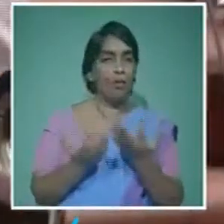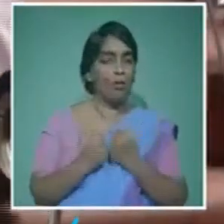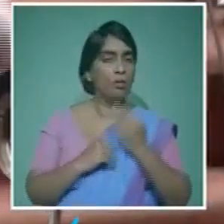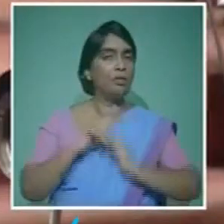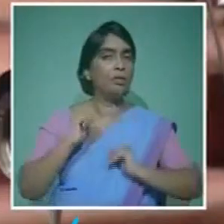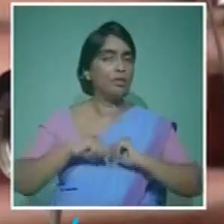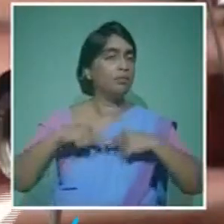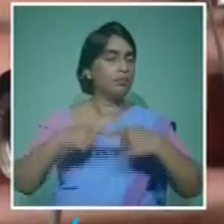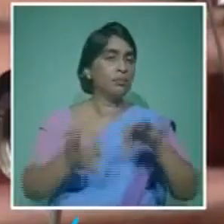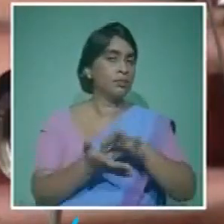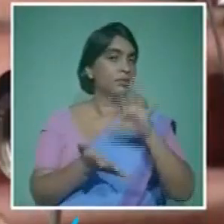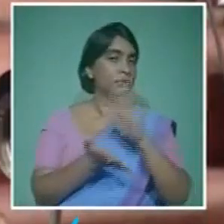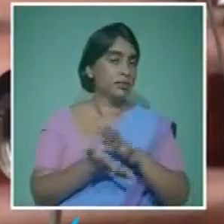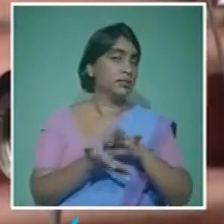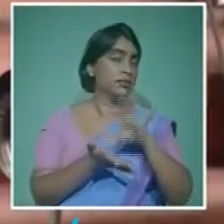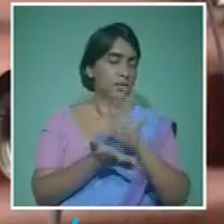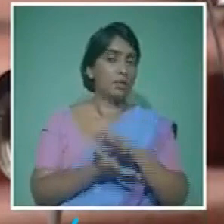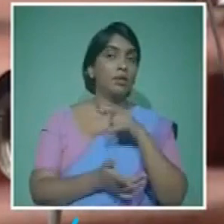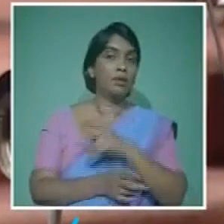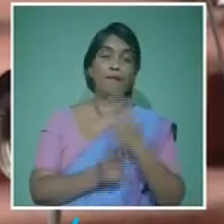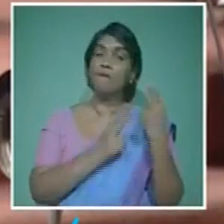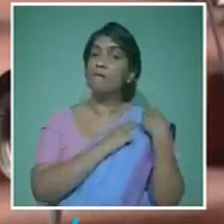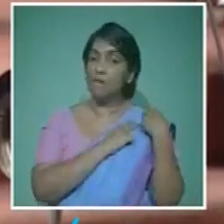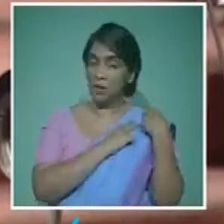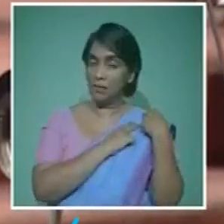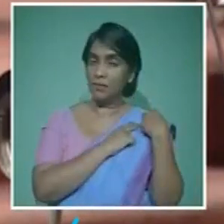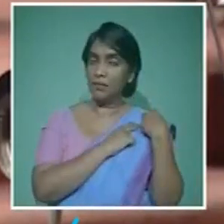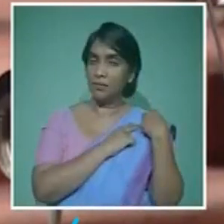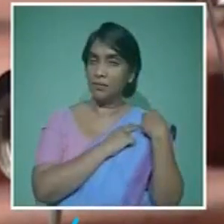தீர்த்து வைக்க வேண்டியது அவருடைய கடமை.